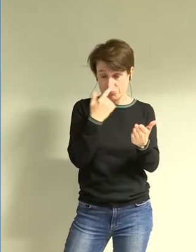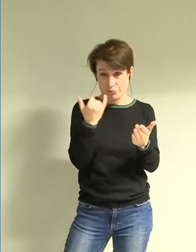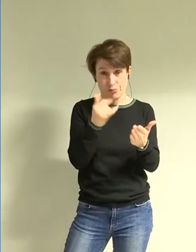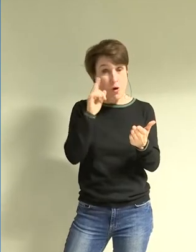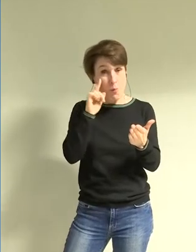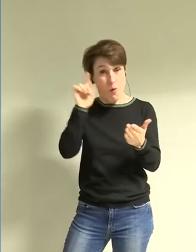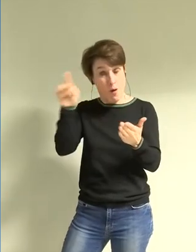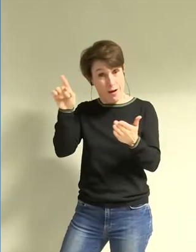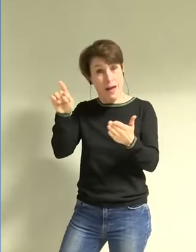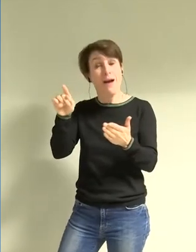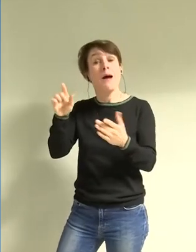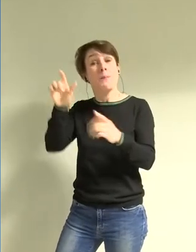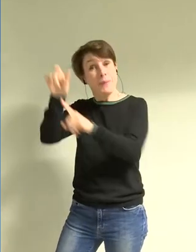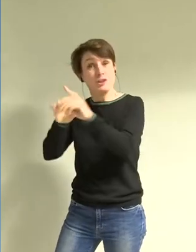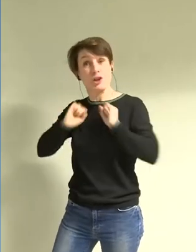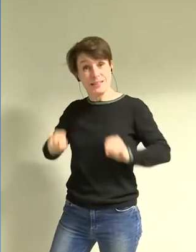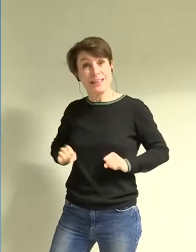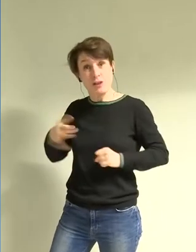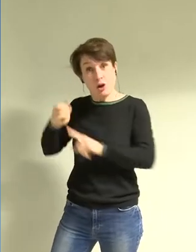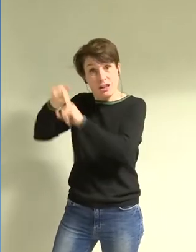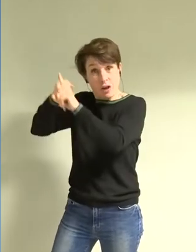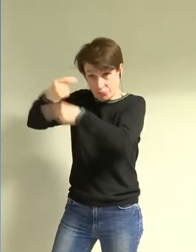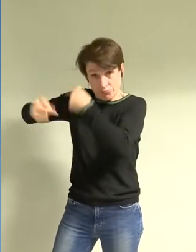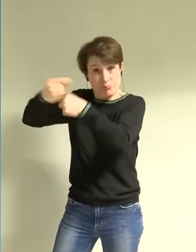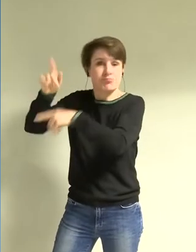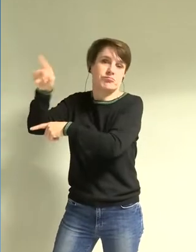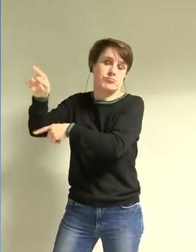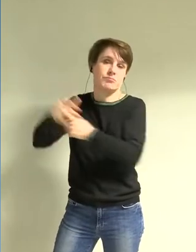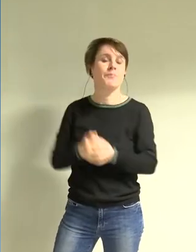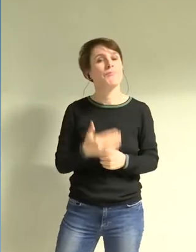via le sénateur michel savin merci merci